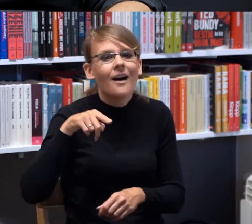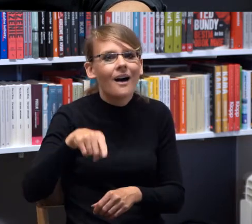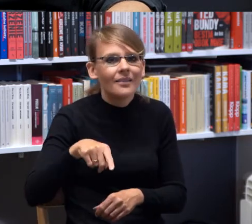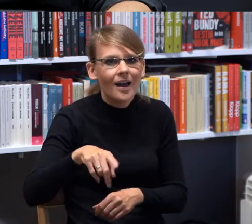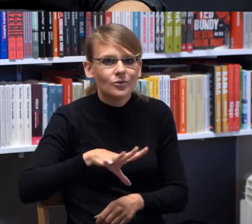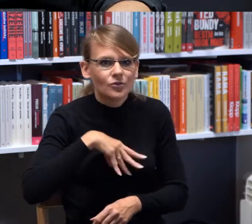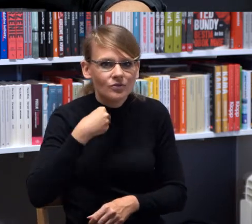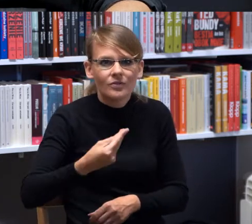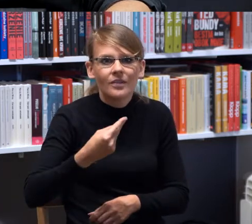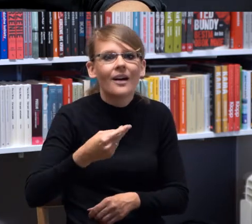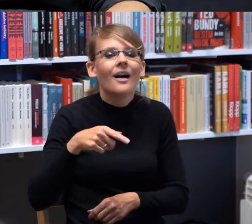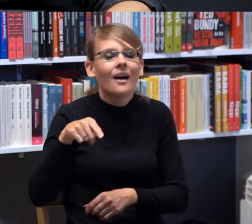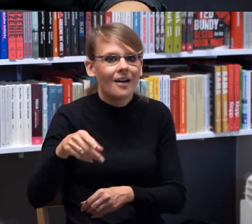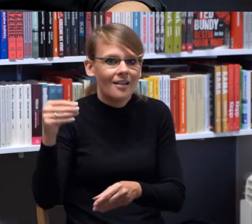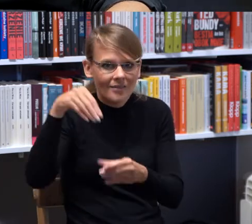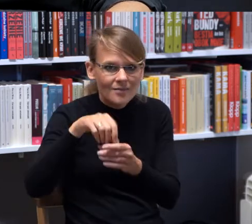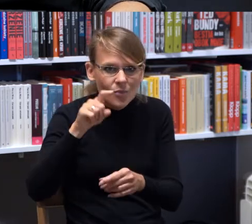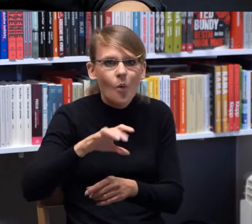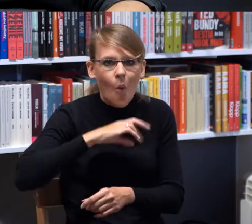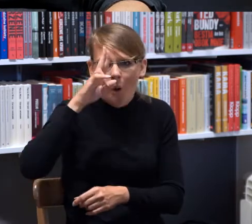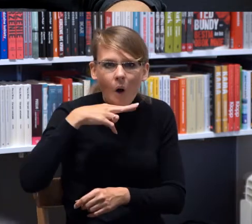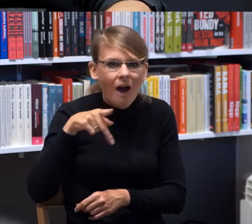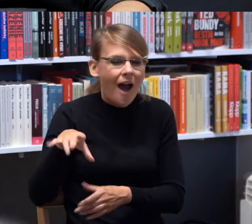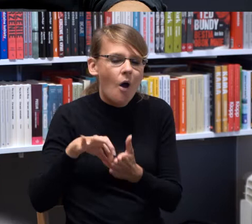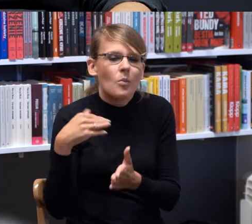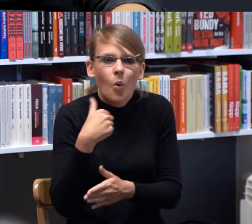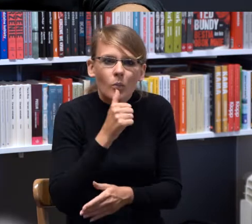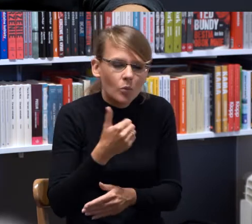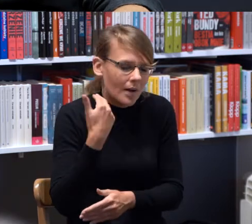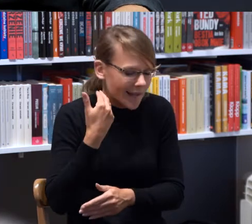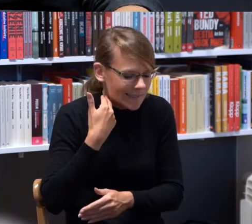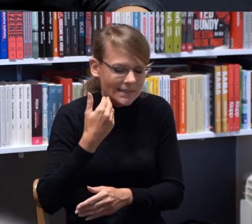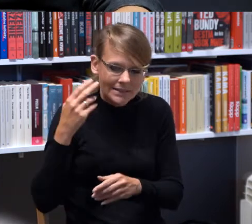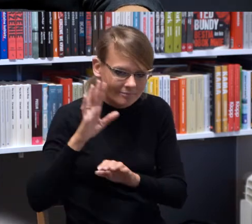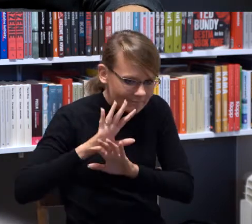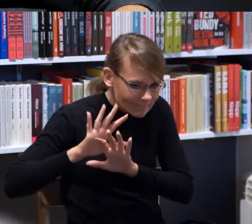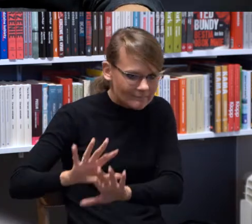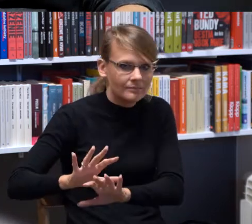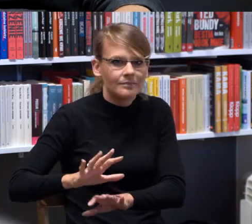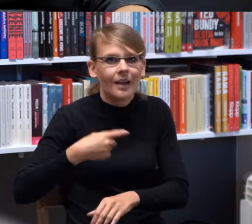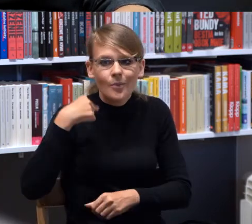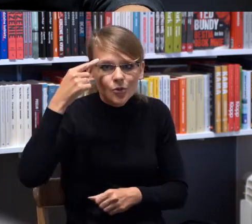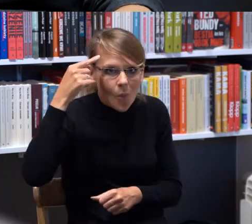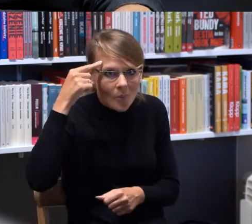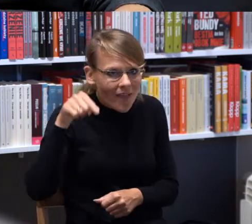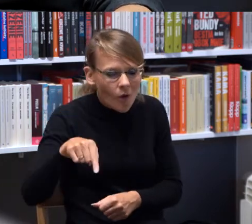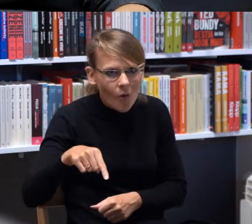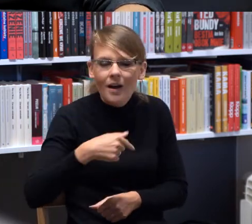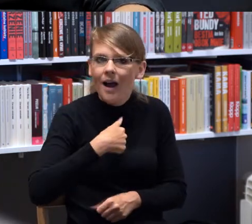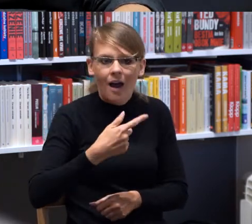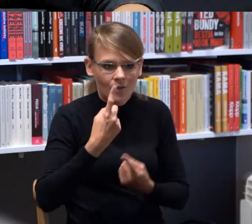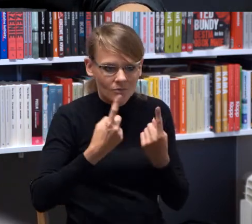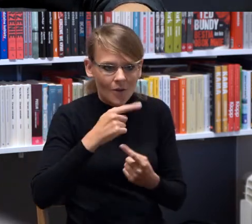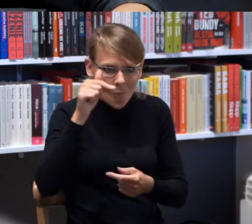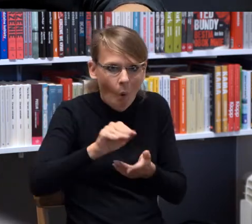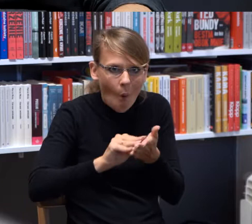na których przebywał mój usiłujący wówczas nie pić ojciec. I to było dla mnie, jak ja sobie to przypomniałam, stwierdziłam, że ja to muszę opisać, bo